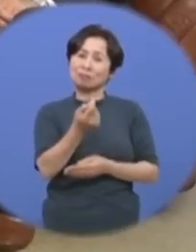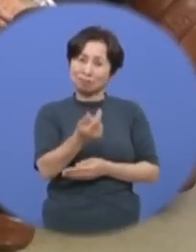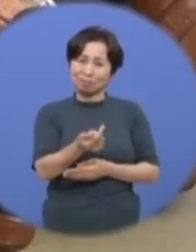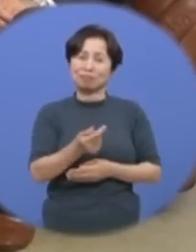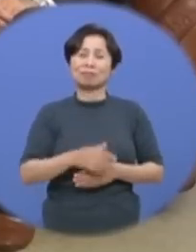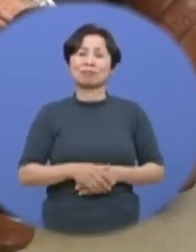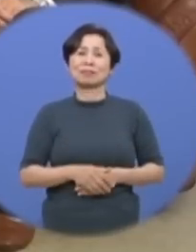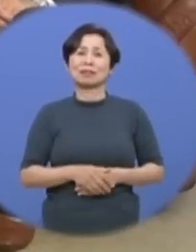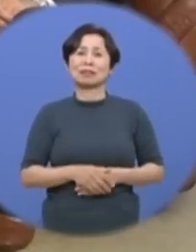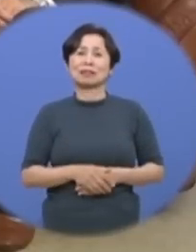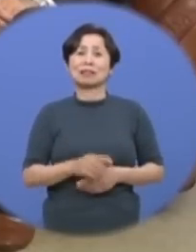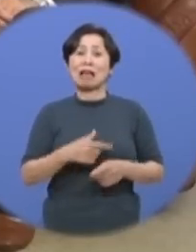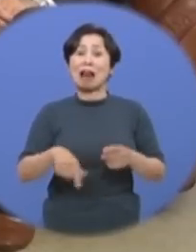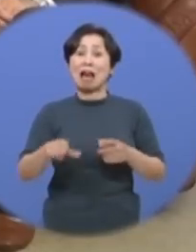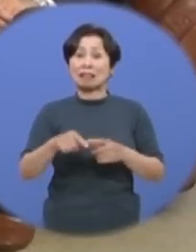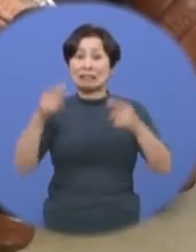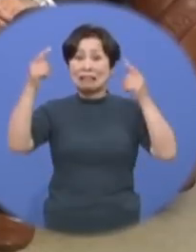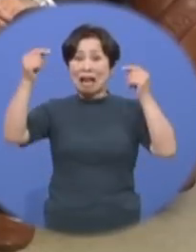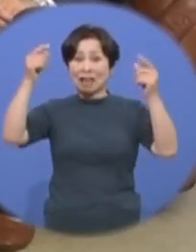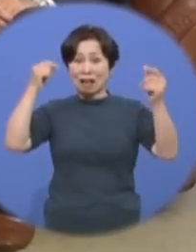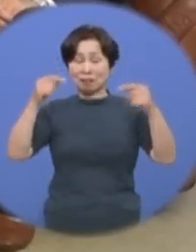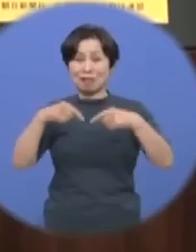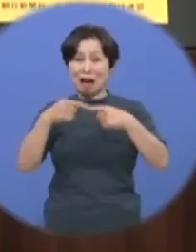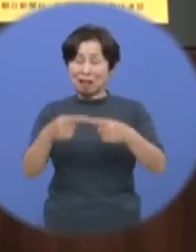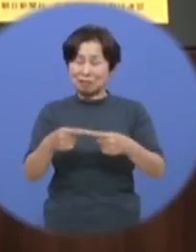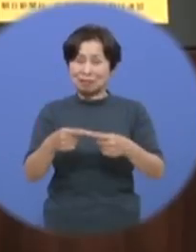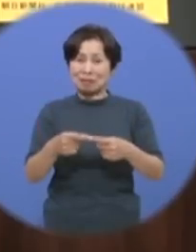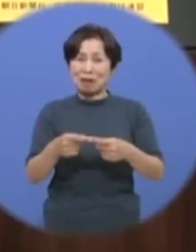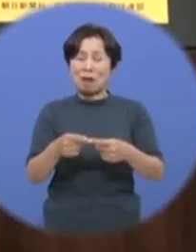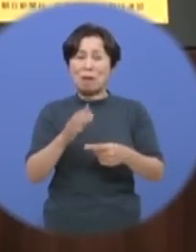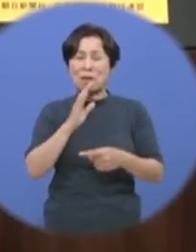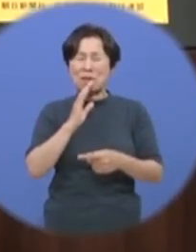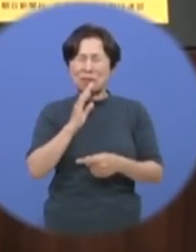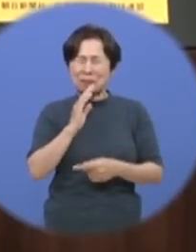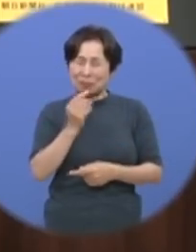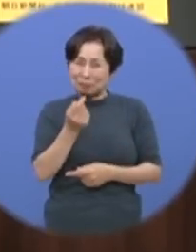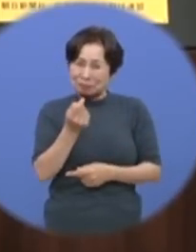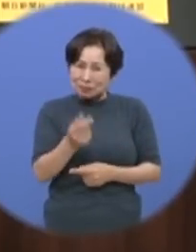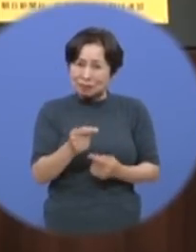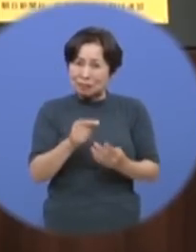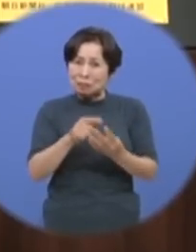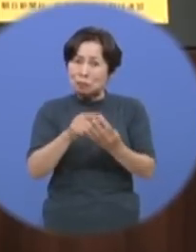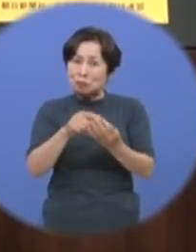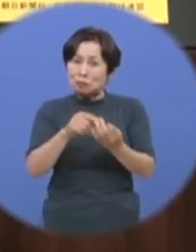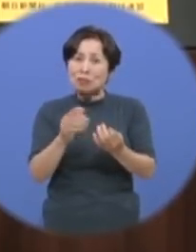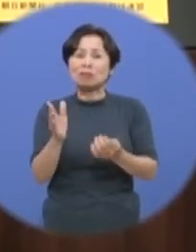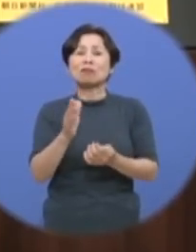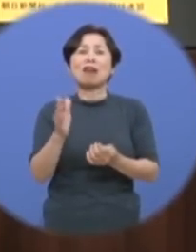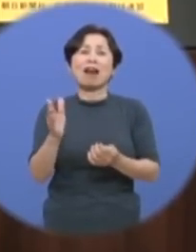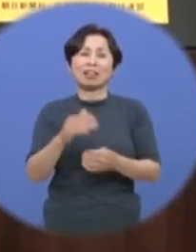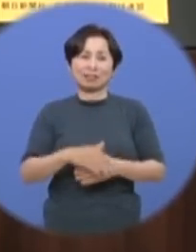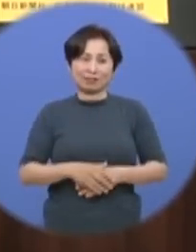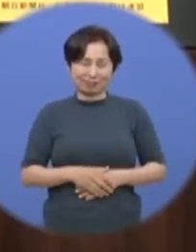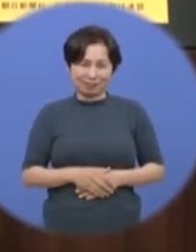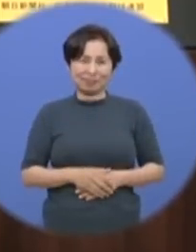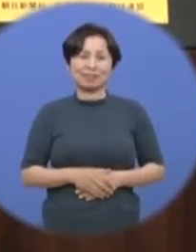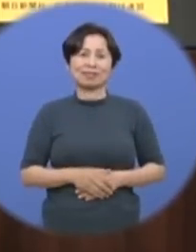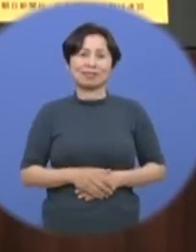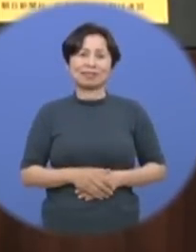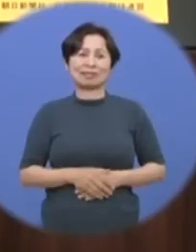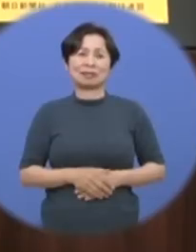ねまあしては大学となるとんほんまにこう数えるぐらいのそんな感じだったです